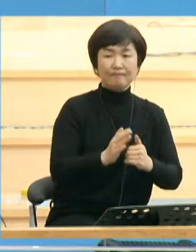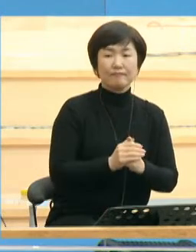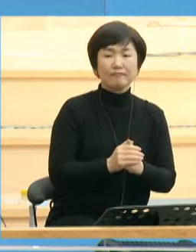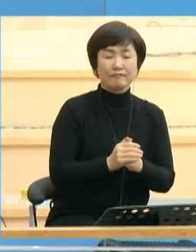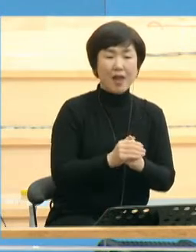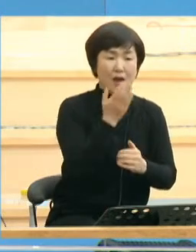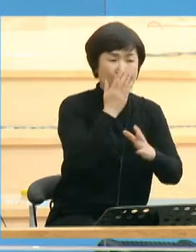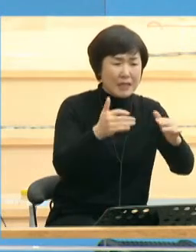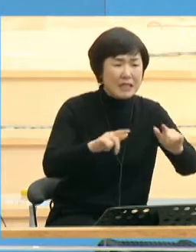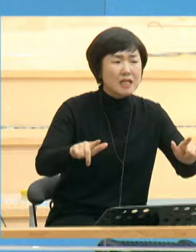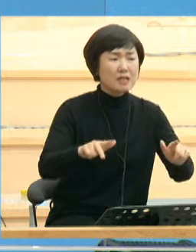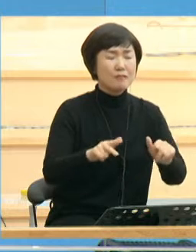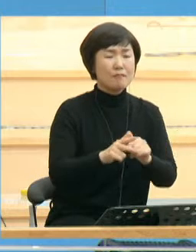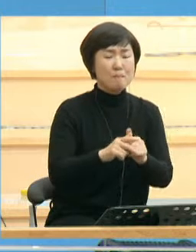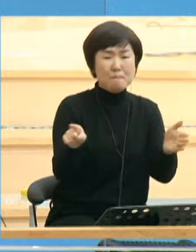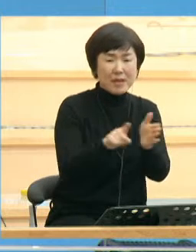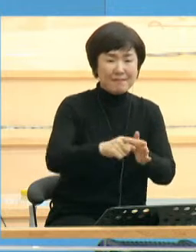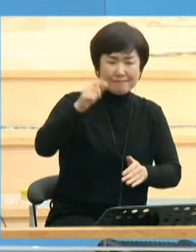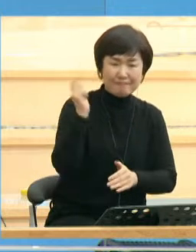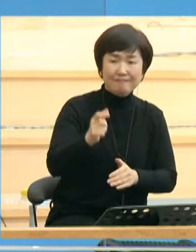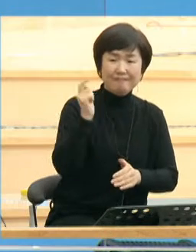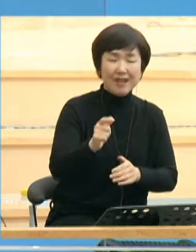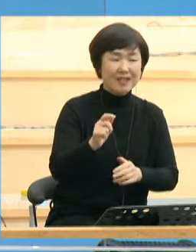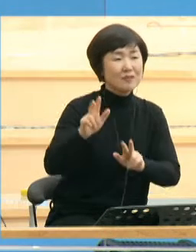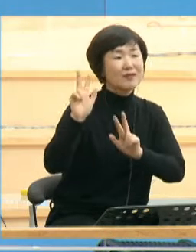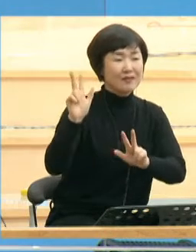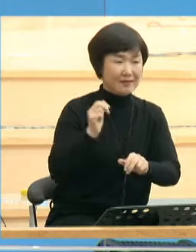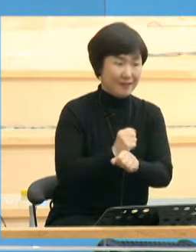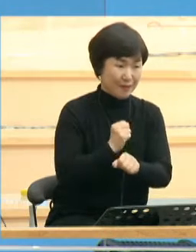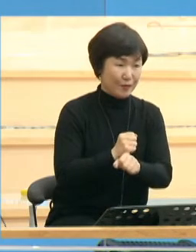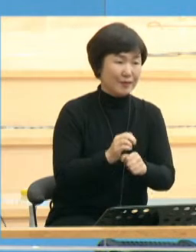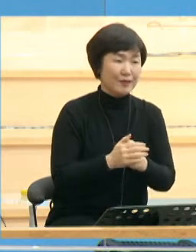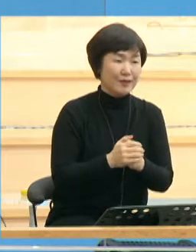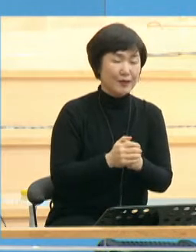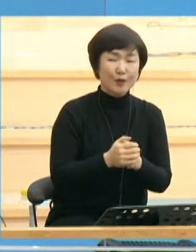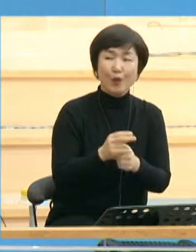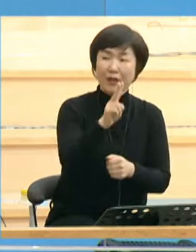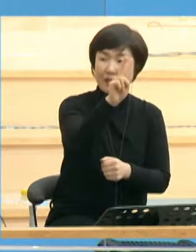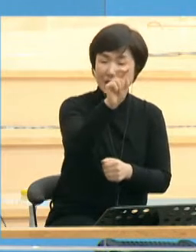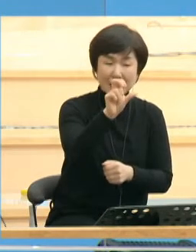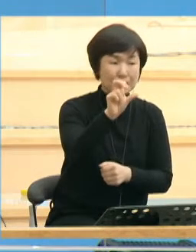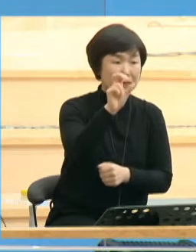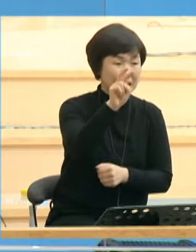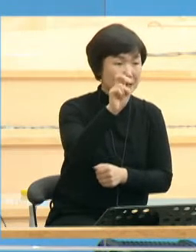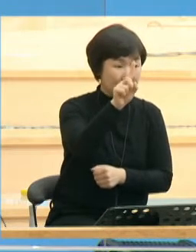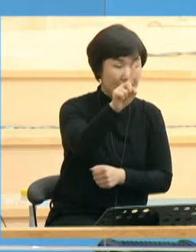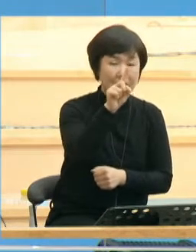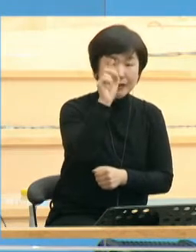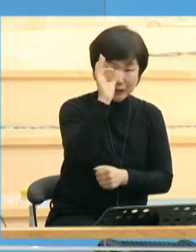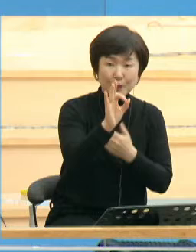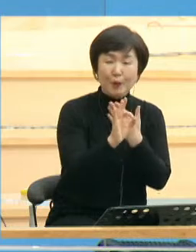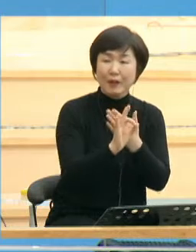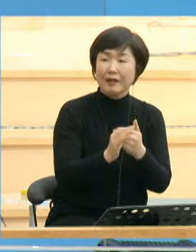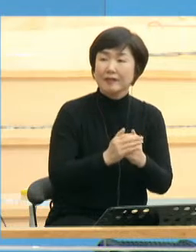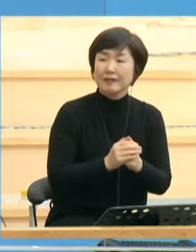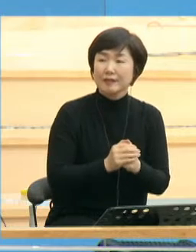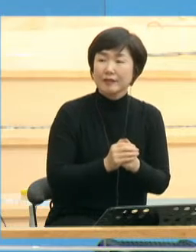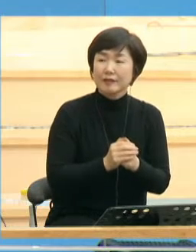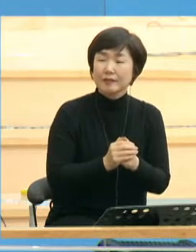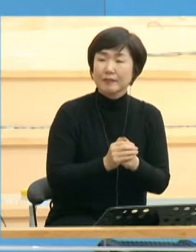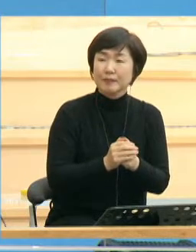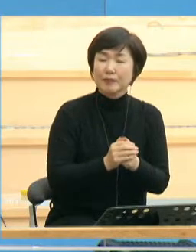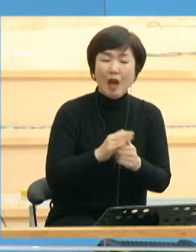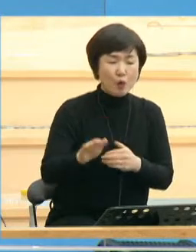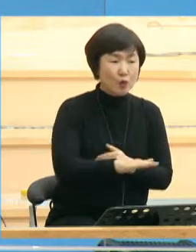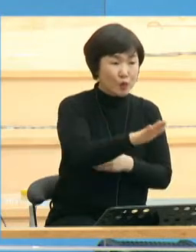백성들이 막 믿음의 결단 하는 거예요 그다음 또 볼까요 21절 볶아 21절 21절에 보니까 뭐라고 말합니까 쭉 보면